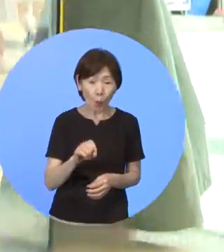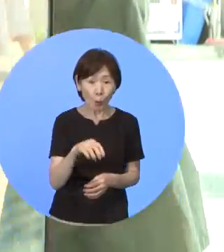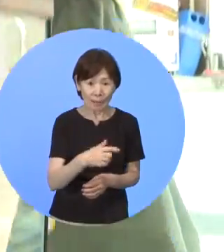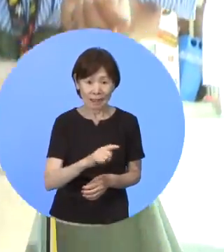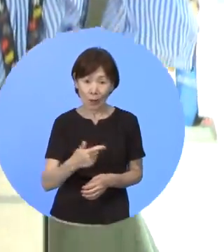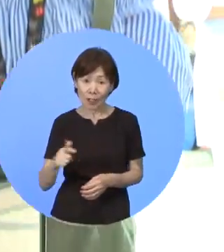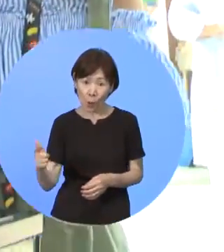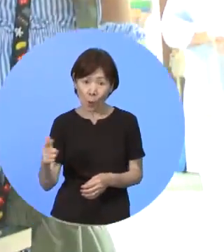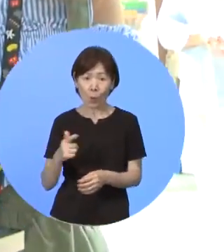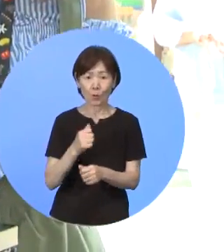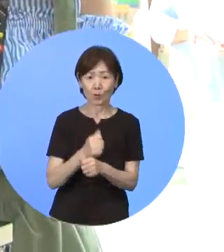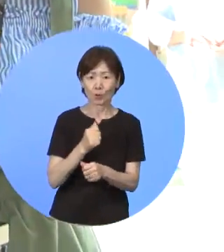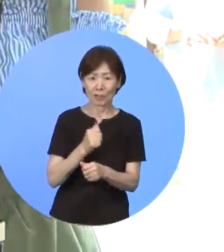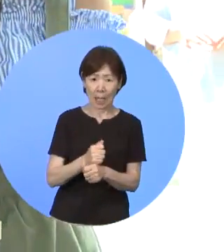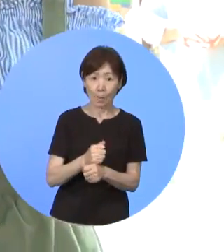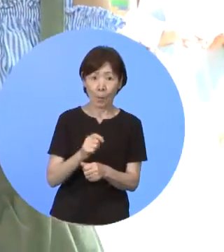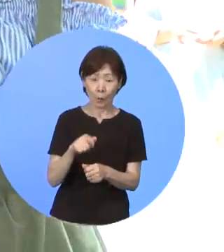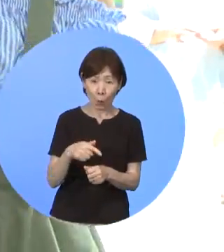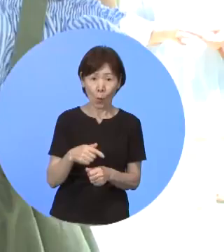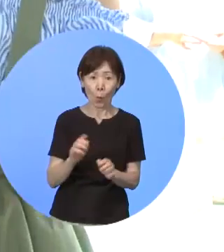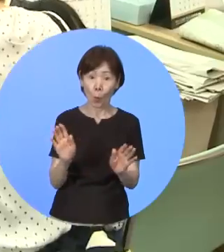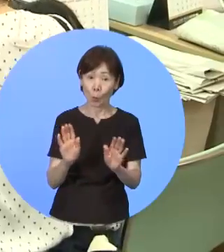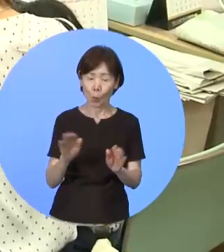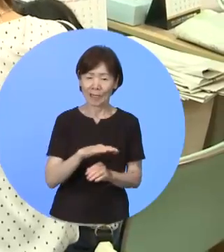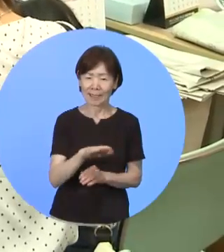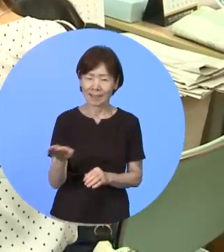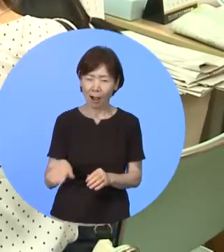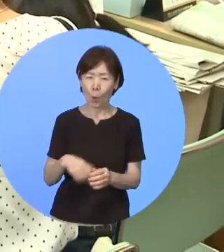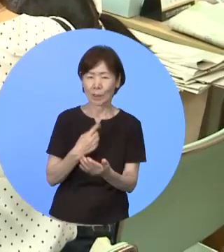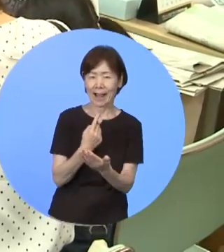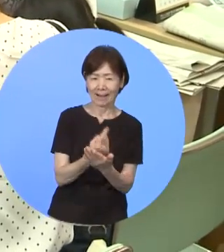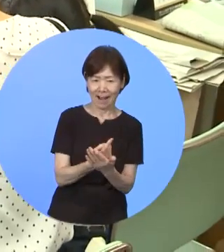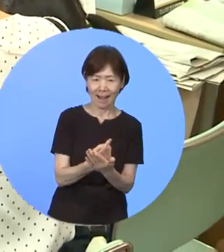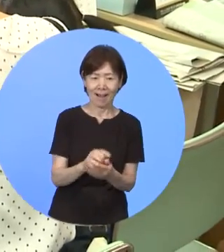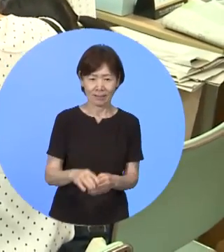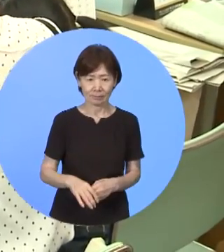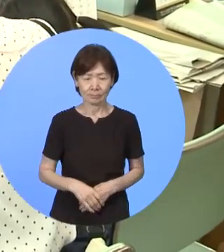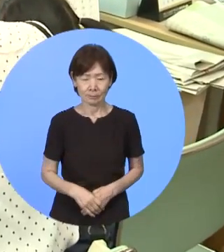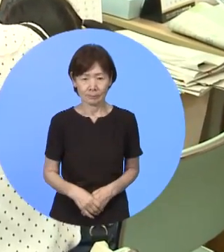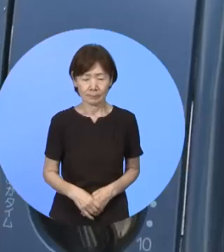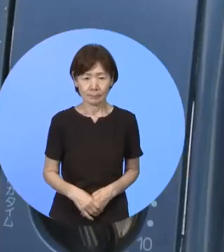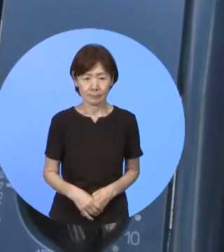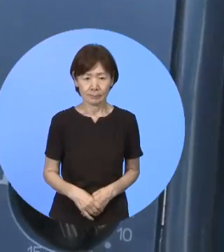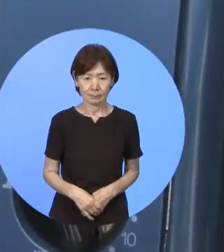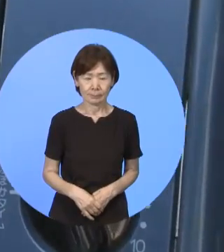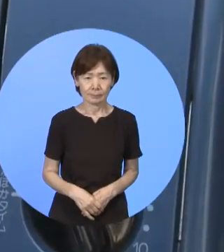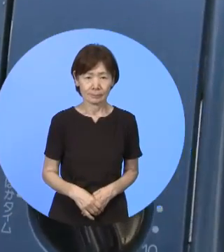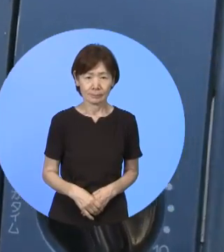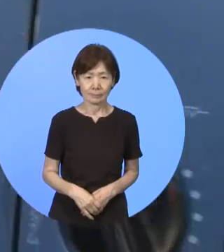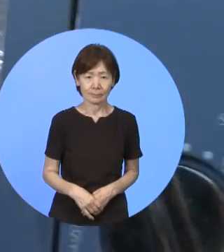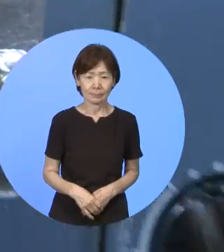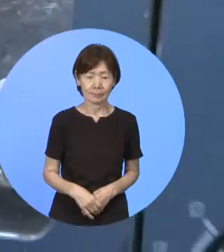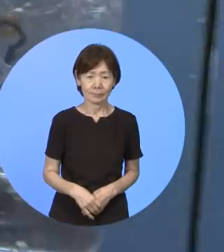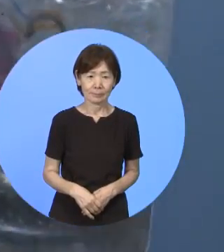バン工作などができる遊びのコーナーが設けられて、たくさんの子どもたちが参加。